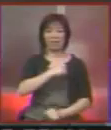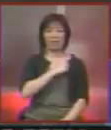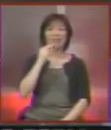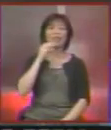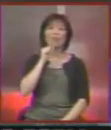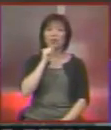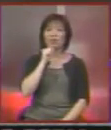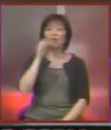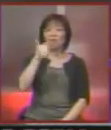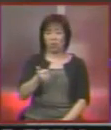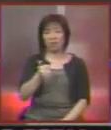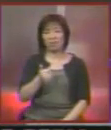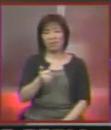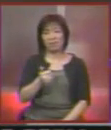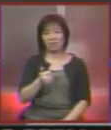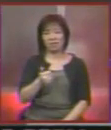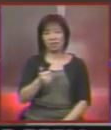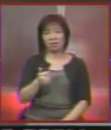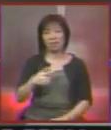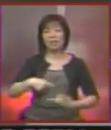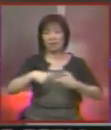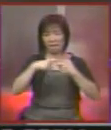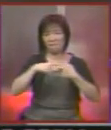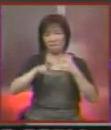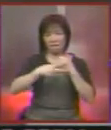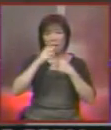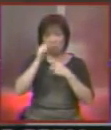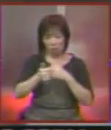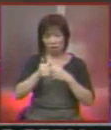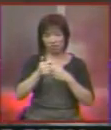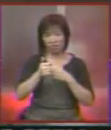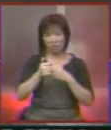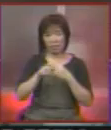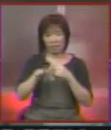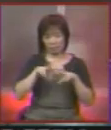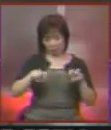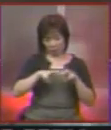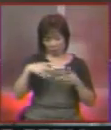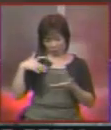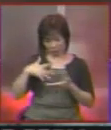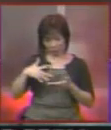reserve a judgment on this in order to give a